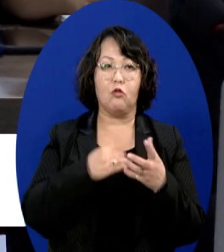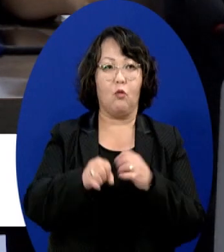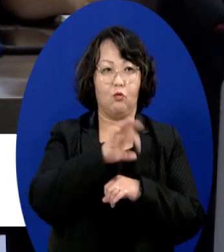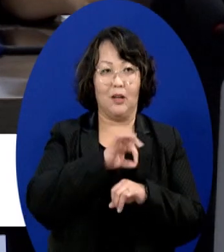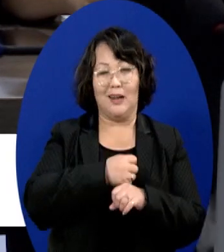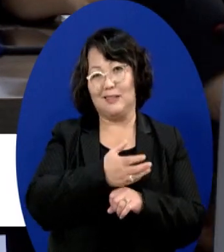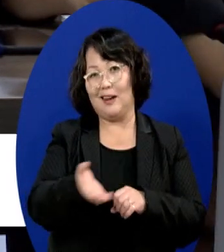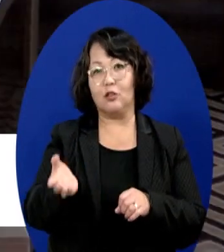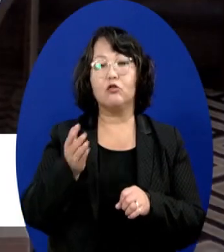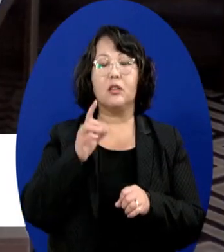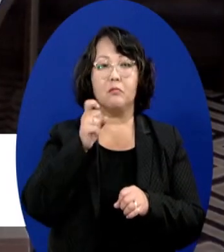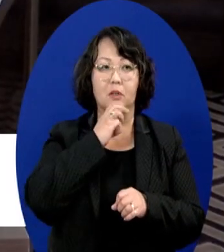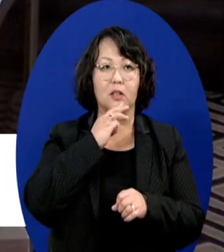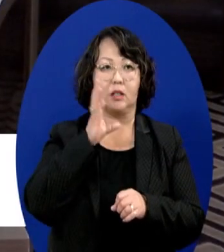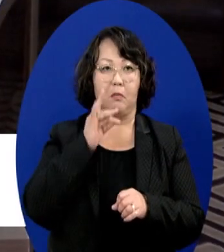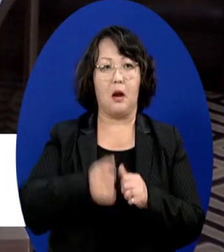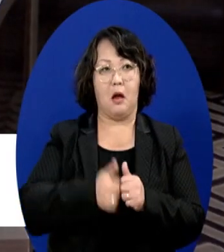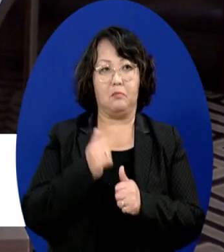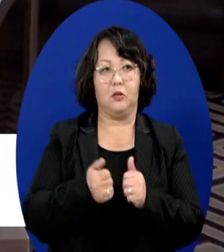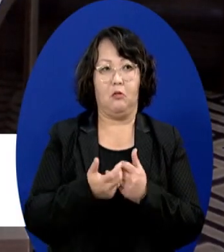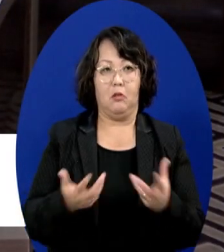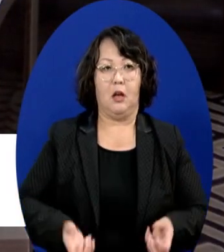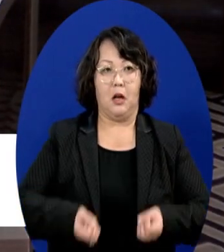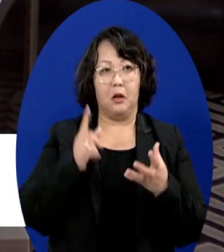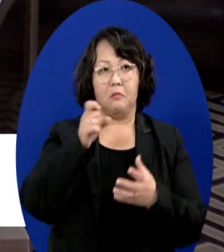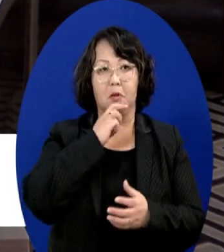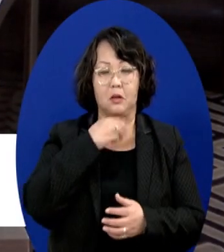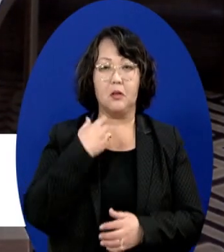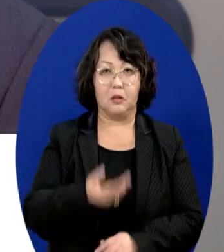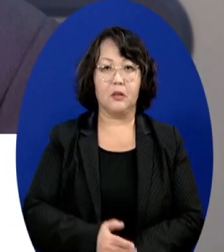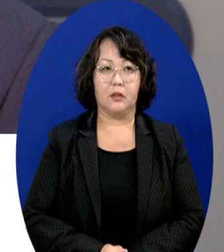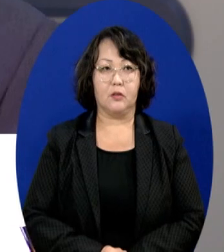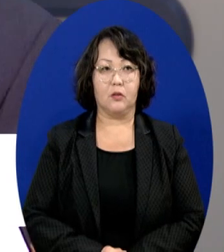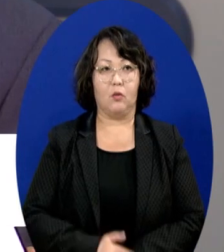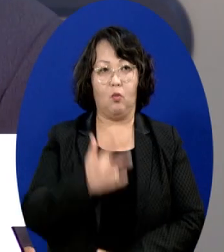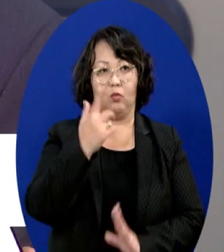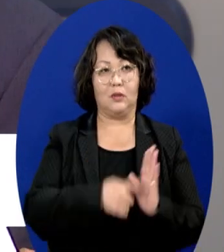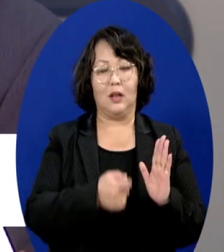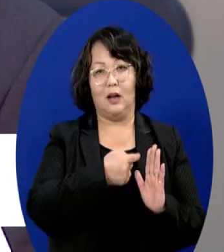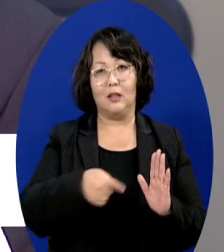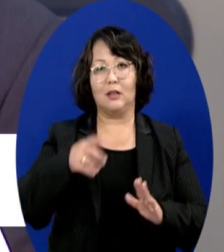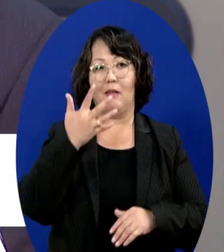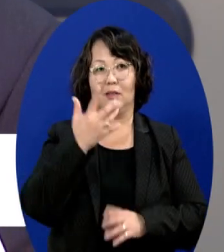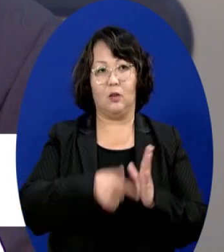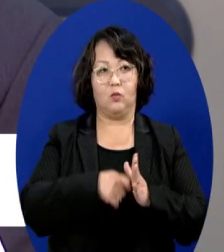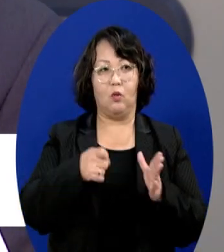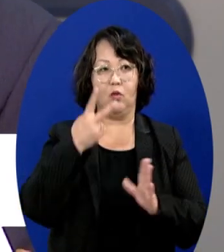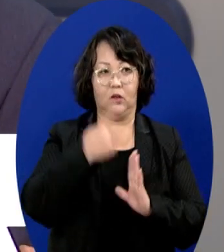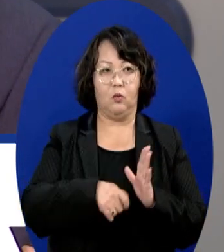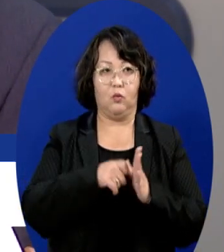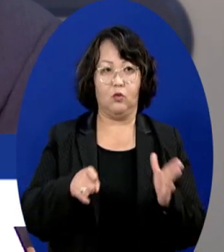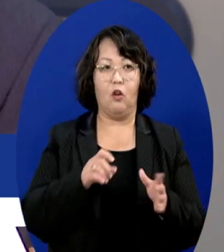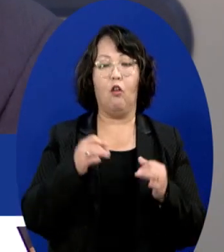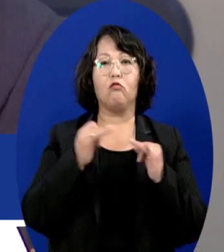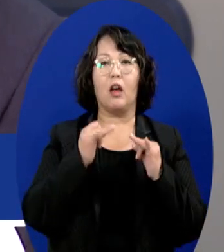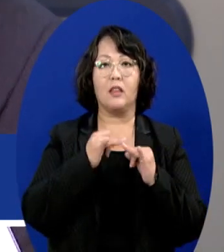хойш хэвлэл мэдээллийн салбарт олон ололт гарч байгааг хэвлэлийнхэн хэлж байна. 3 сараас 5 сар хүртэл 2 сар орчимын хугацаанд бид онлайнаар